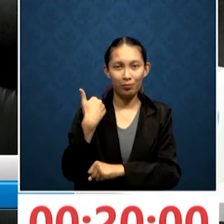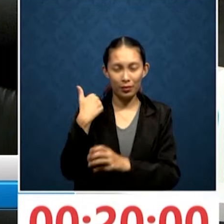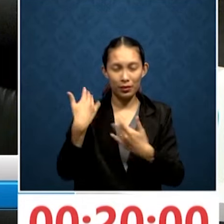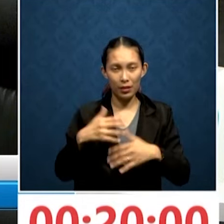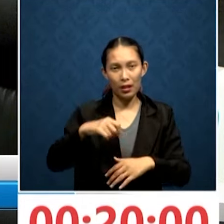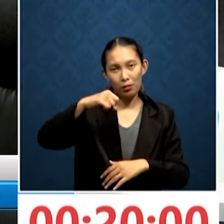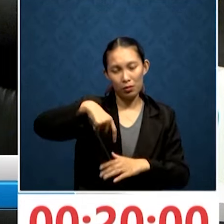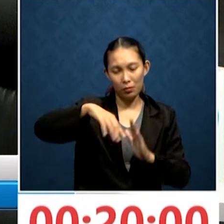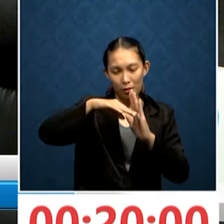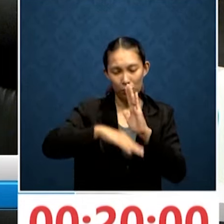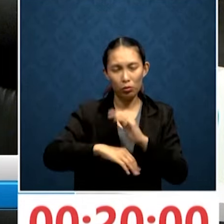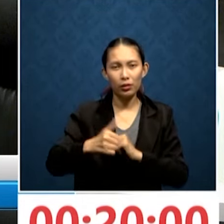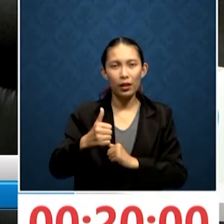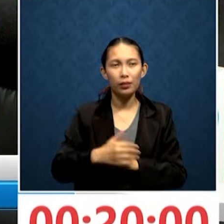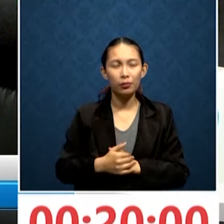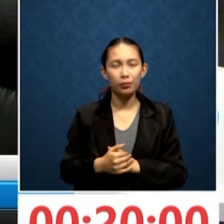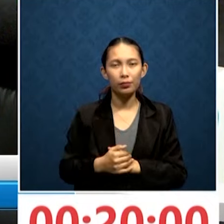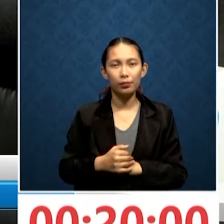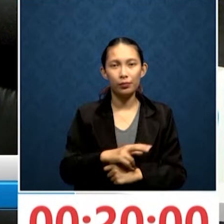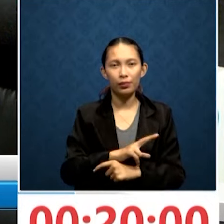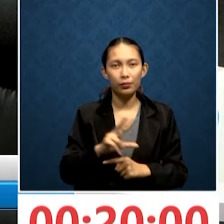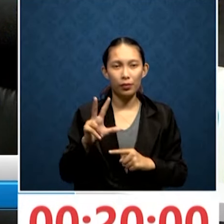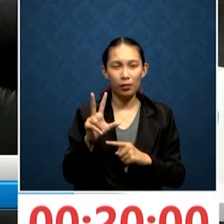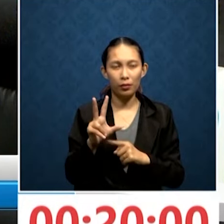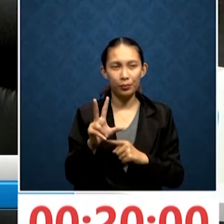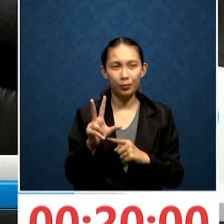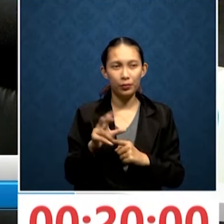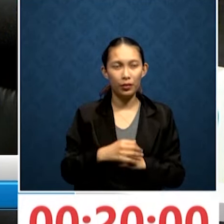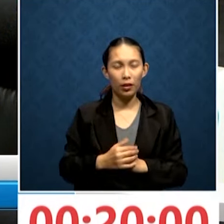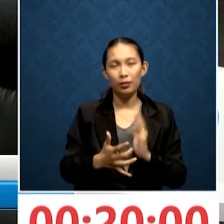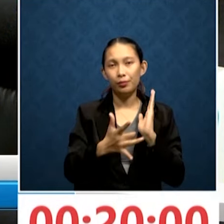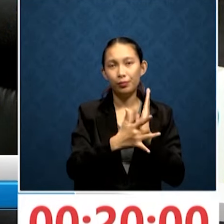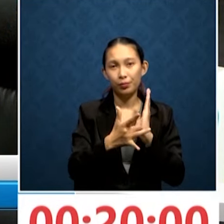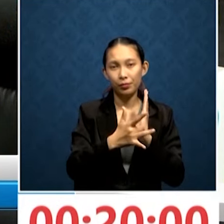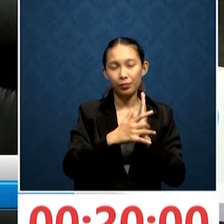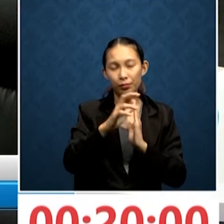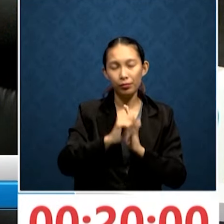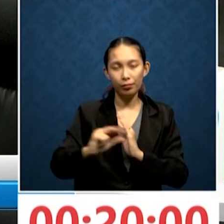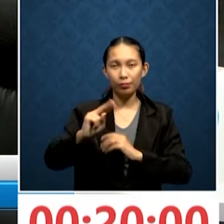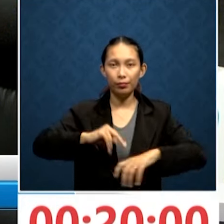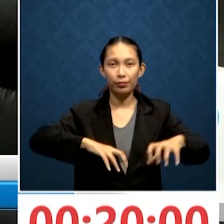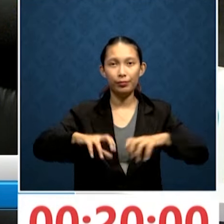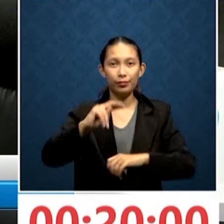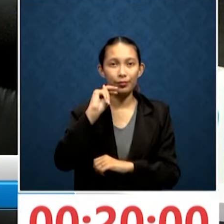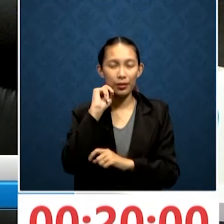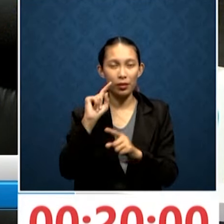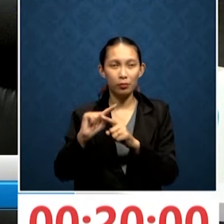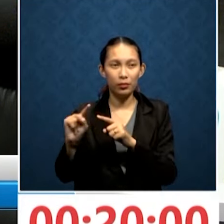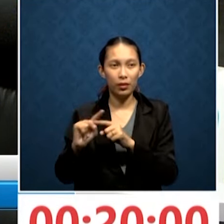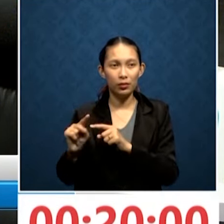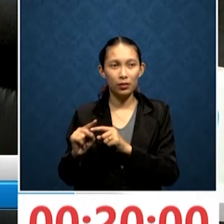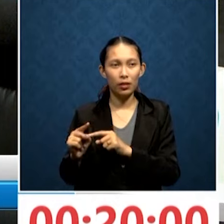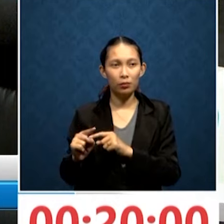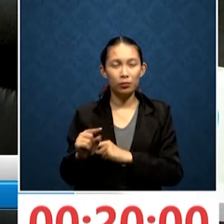ความซ้ำซ้อนข้อที่3การใช้เทคโนโลยีในการจัดการน้ำ Decision